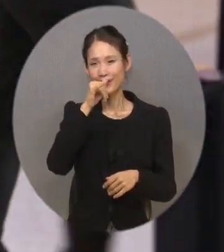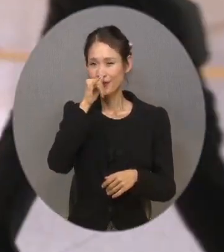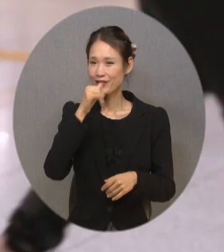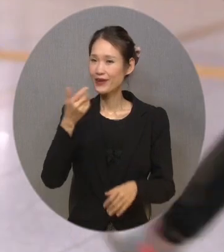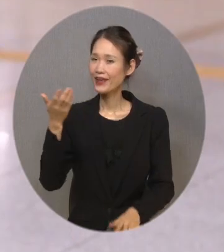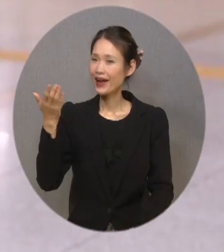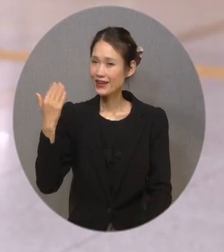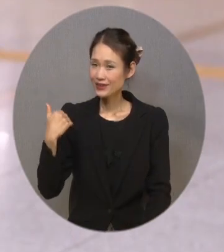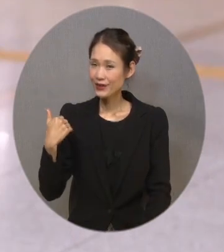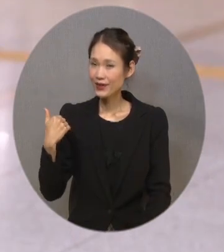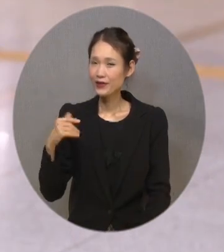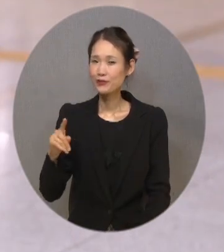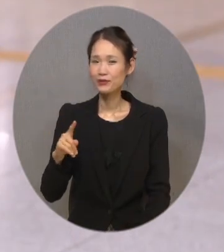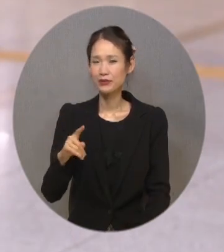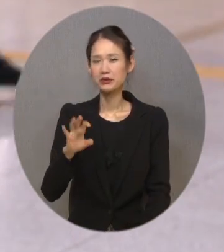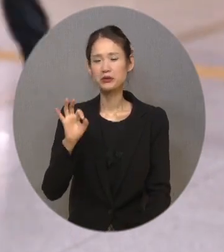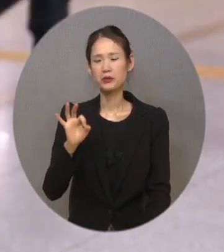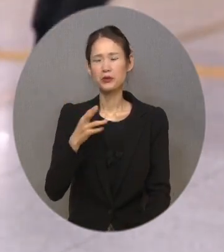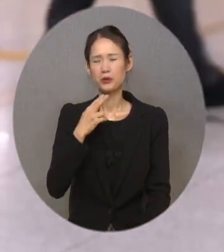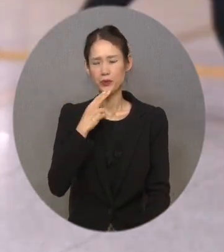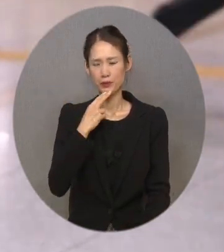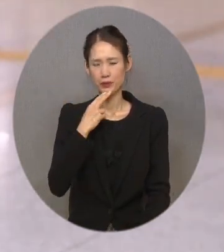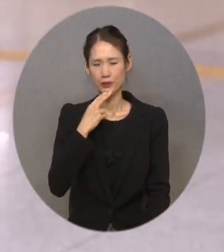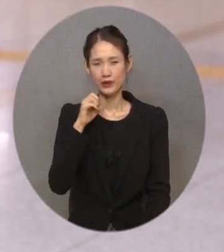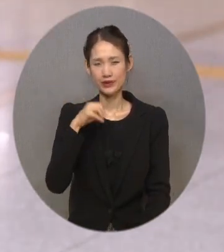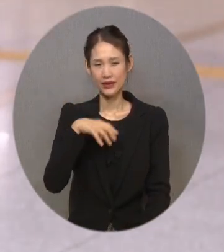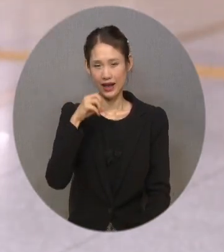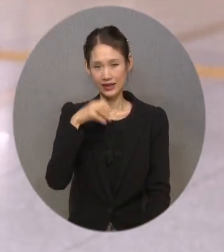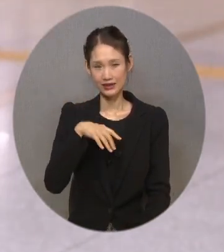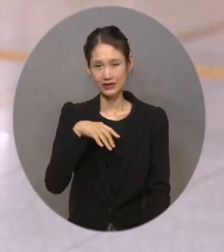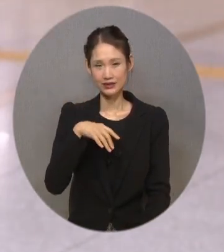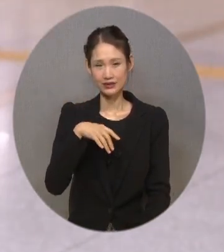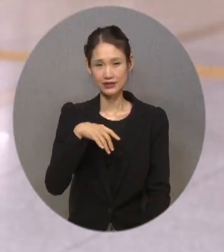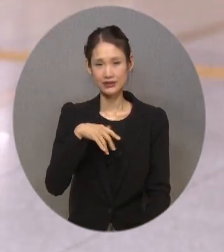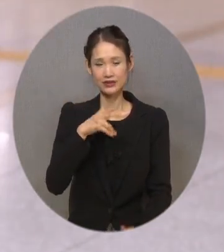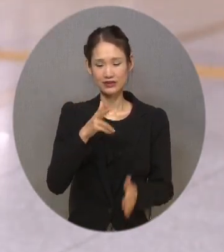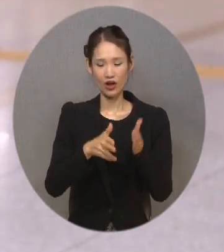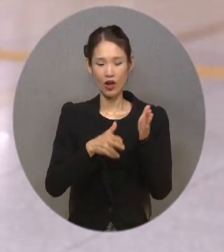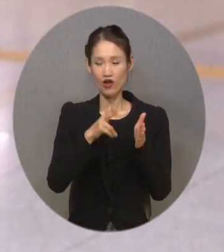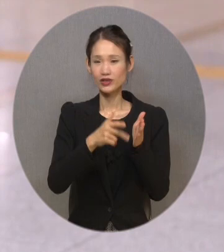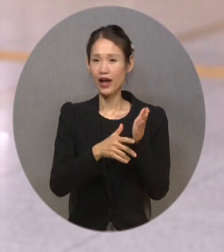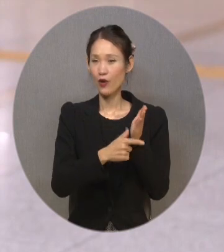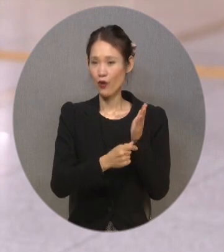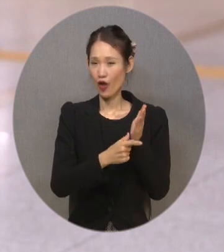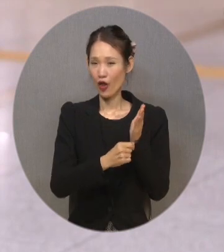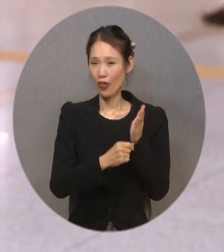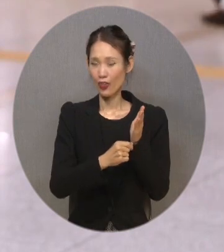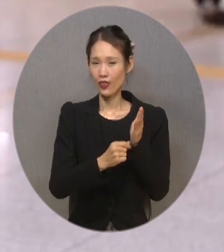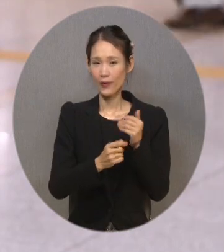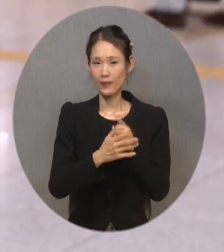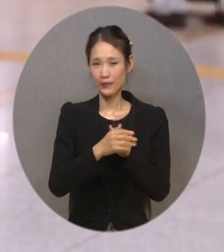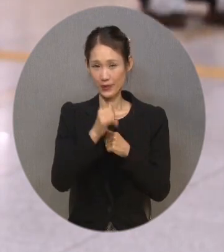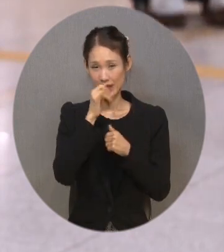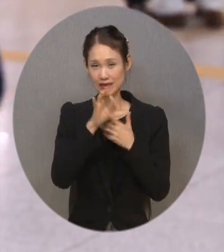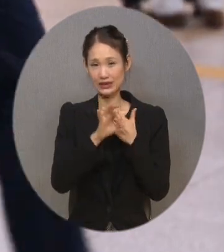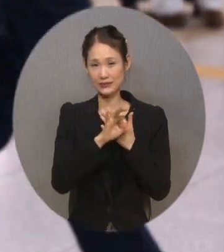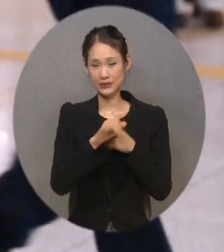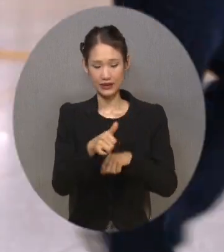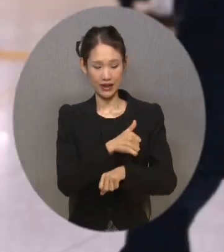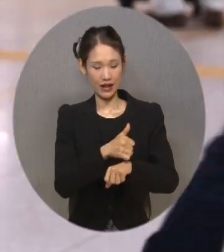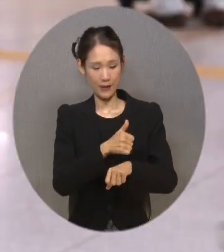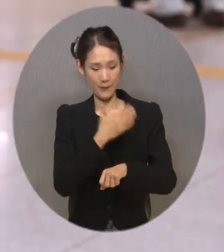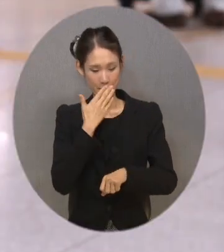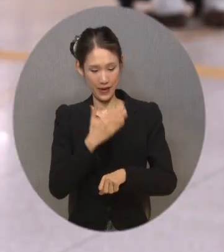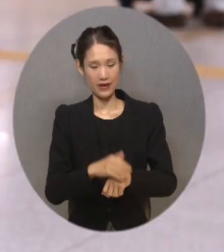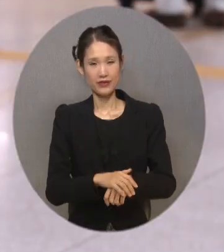예전에는 그냥 돈이 거의 없어도 이게 승차권만 가질 수 있는 것만 있으면 다닐 수 있었거든. 아 예전은